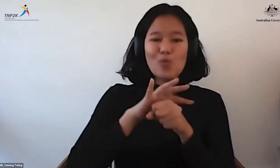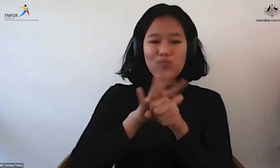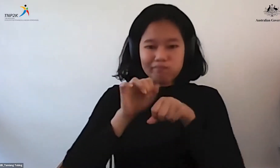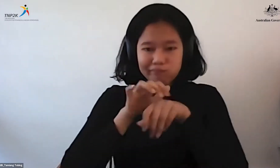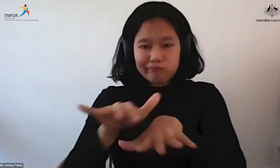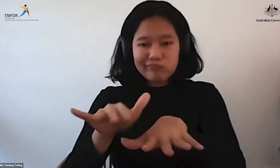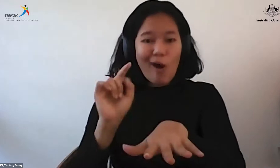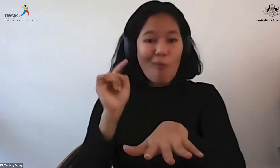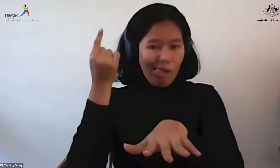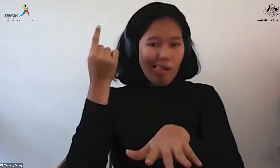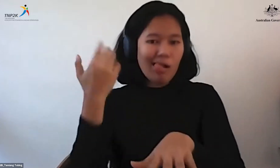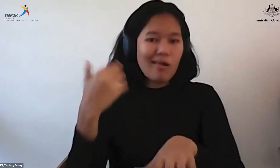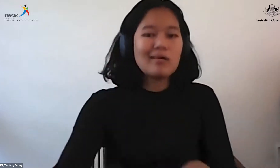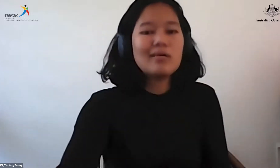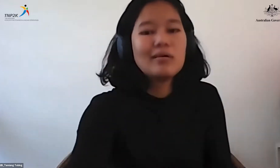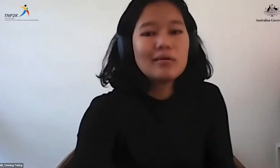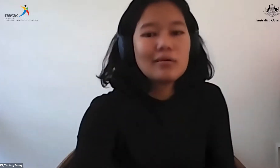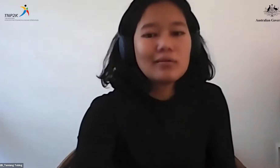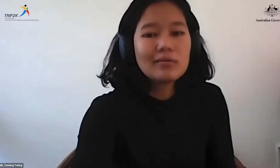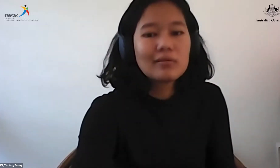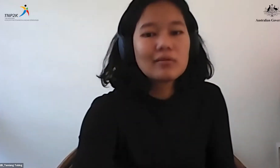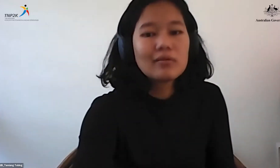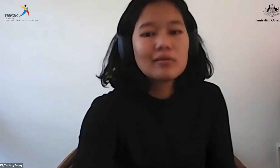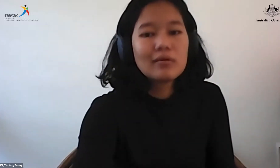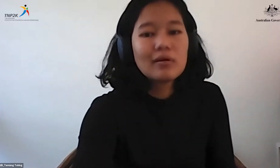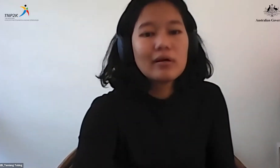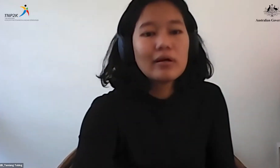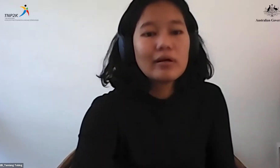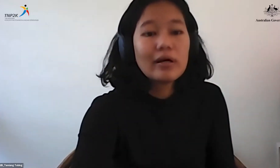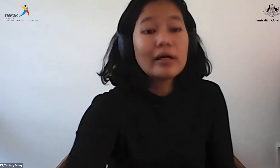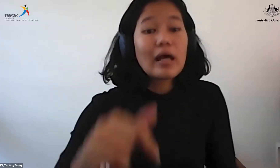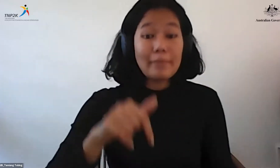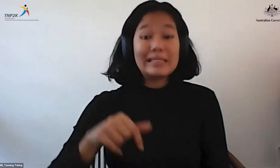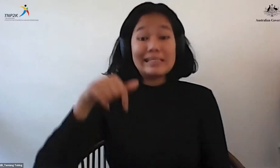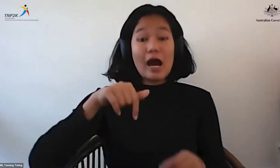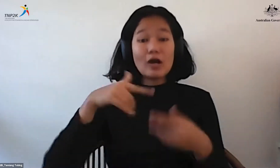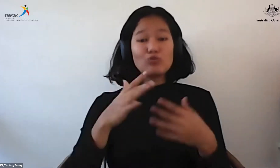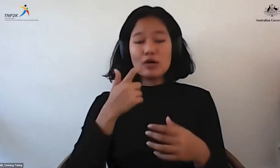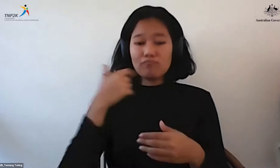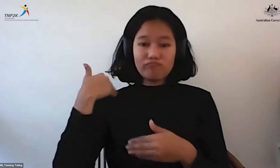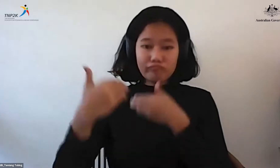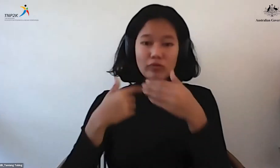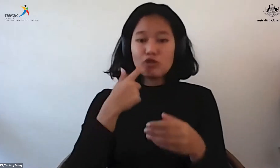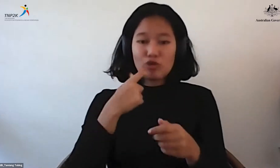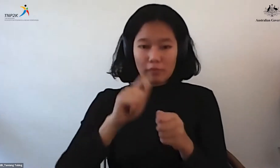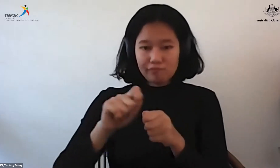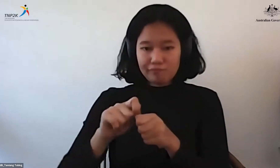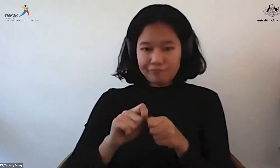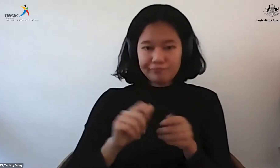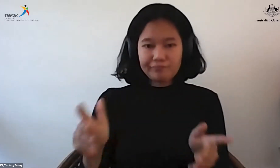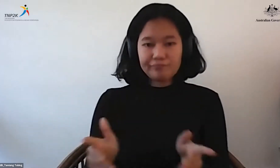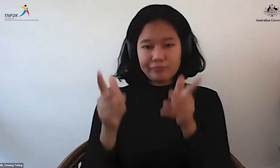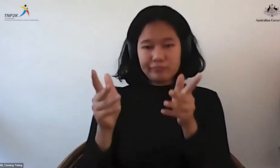COVID-19. Tetapi saat ini mereka sudah mulai recovery dan mereka banyak